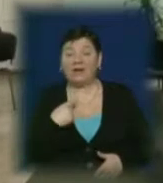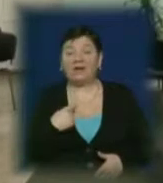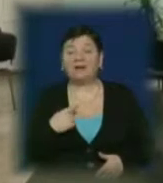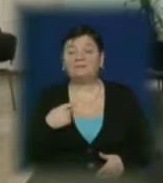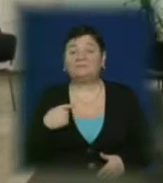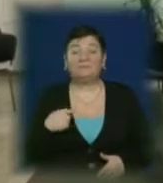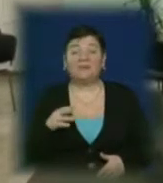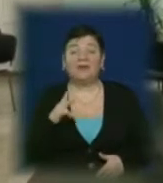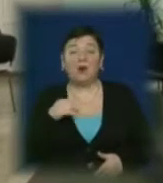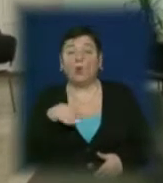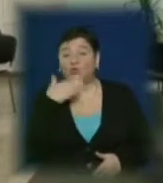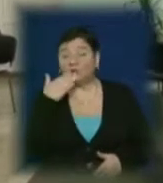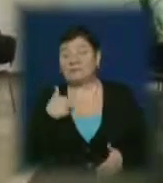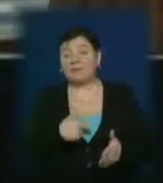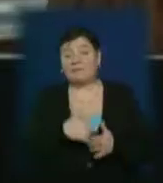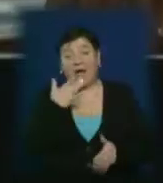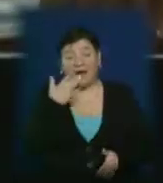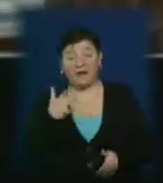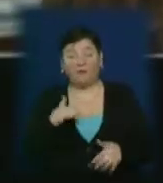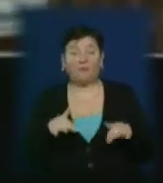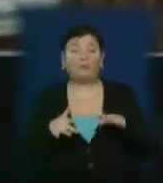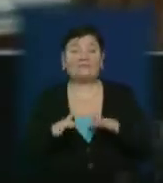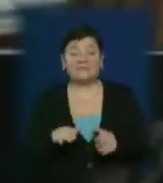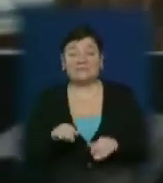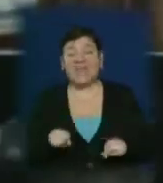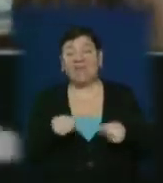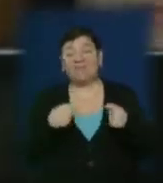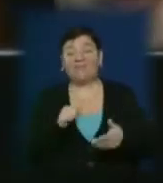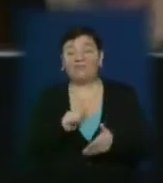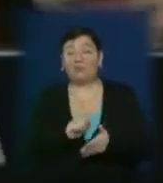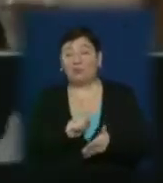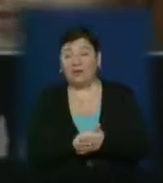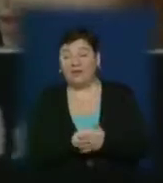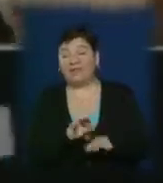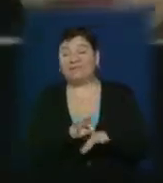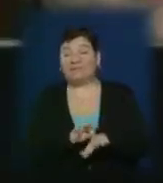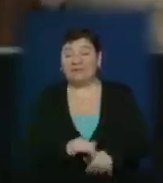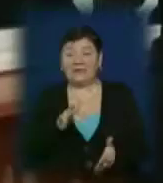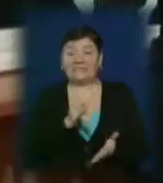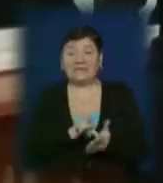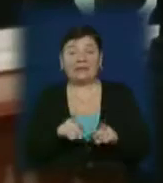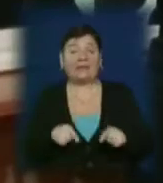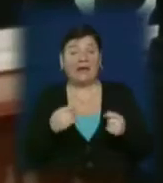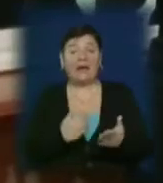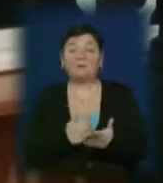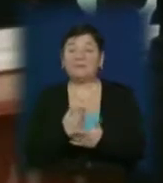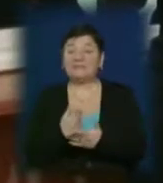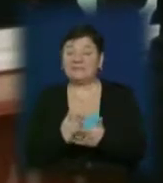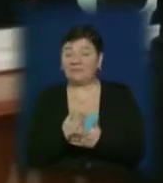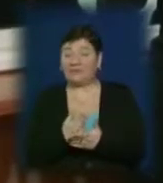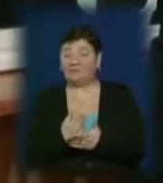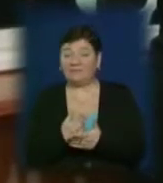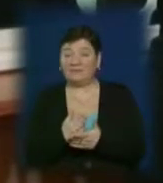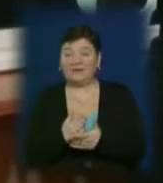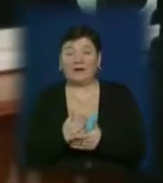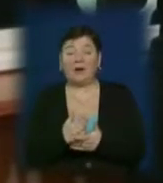в Ужгородській міській раді. В процесі подачі та видачі документів будуть задіяні центри надання адміністративних послуг. Всі